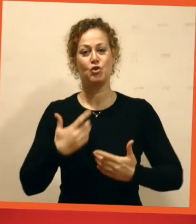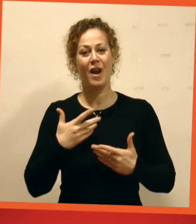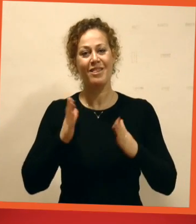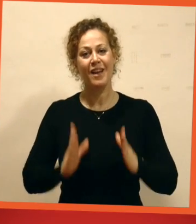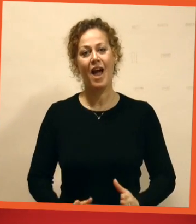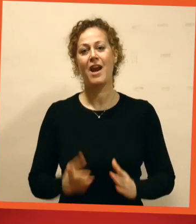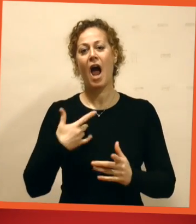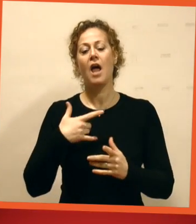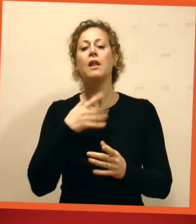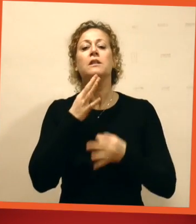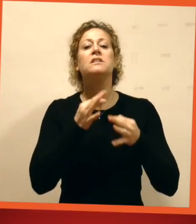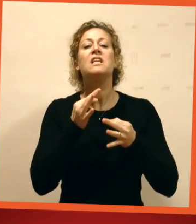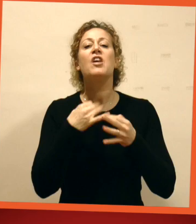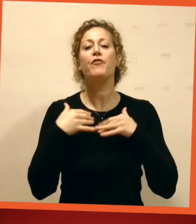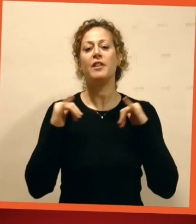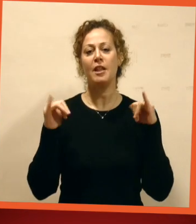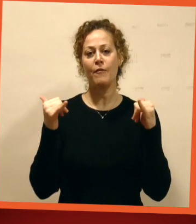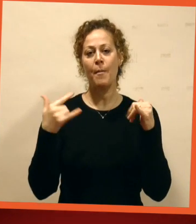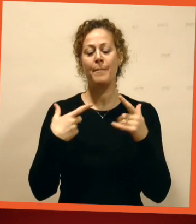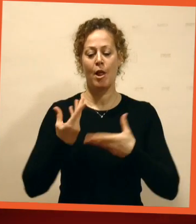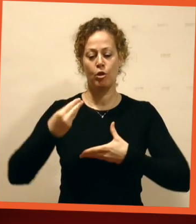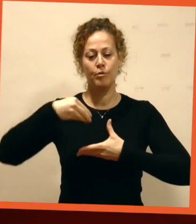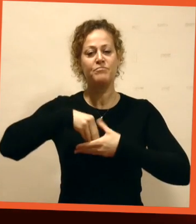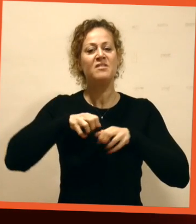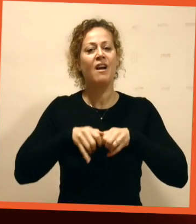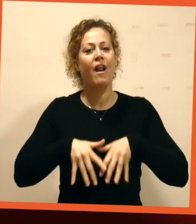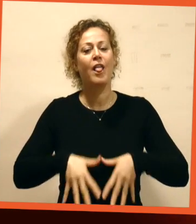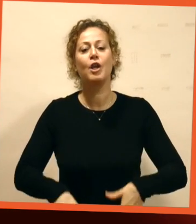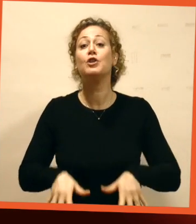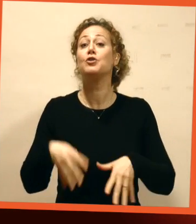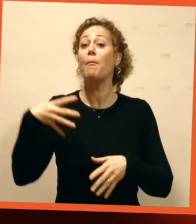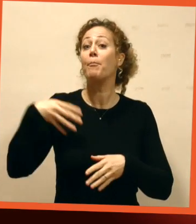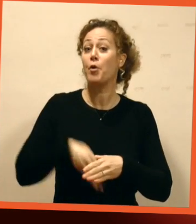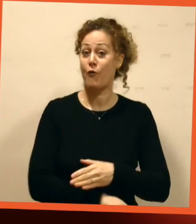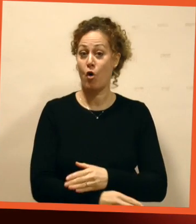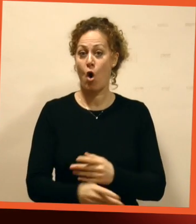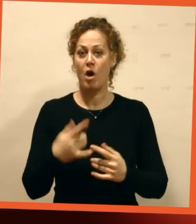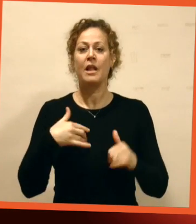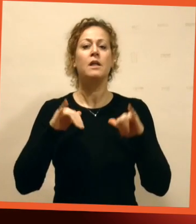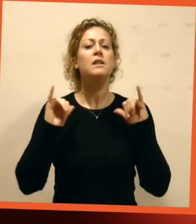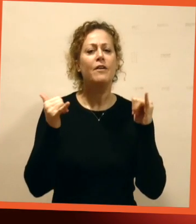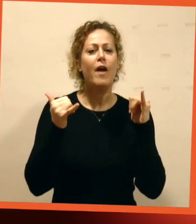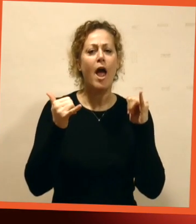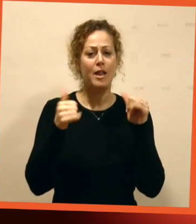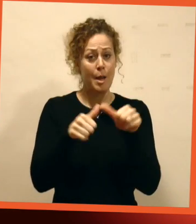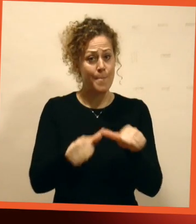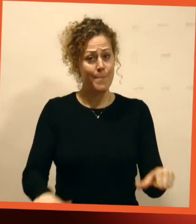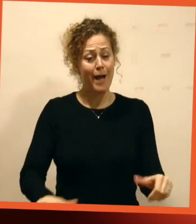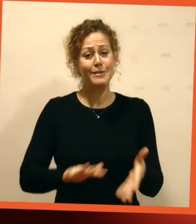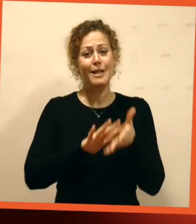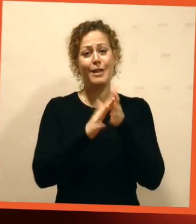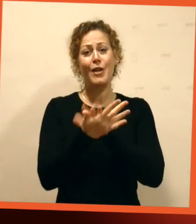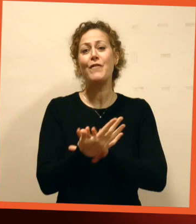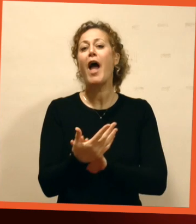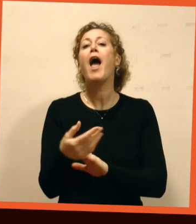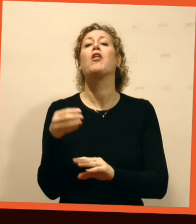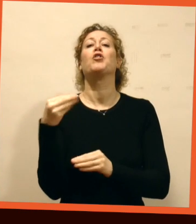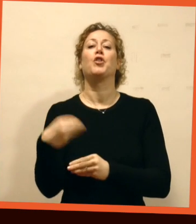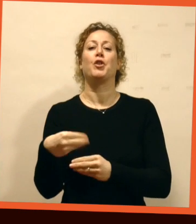divertimento è una radice profonda, anche se poi dal divertimento ci se ne fa anche una professione. Da